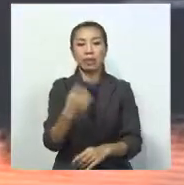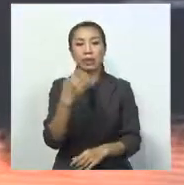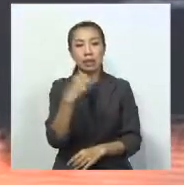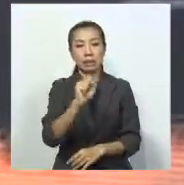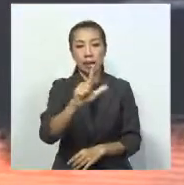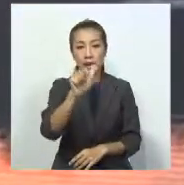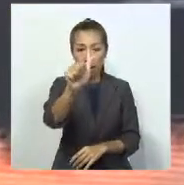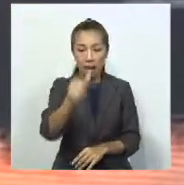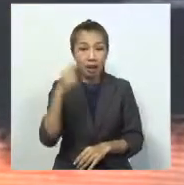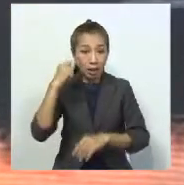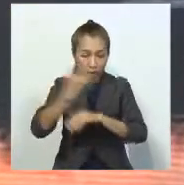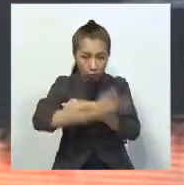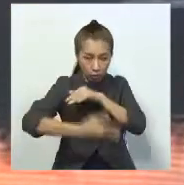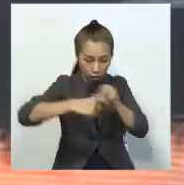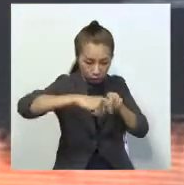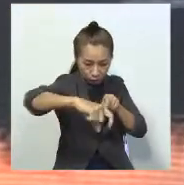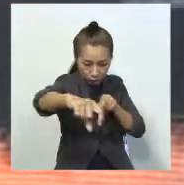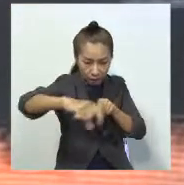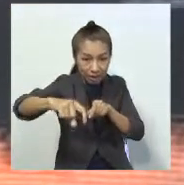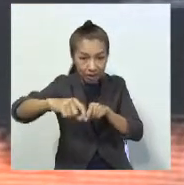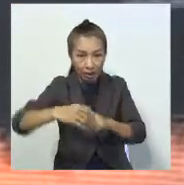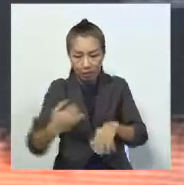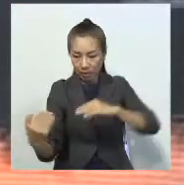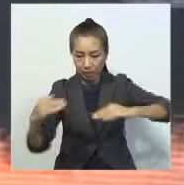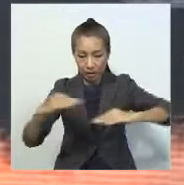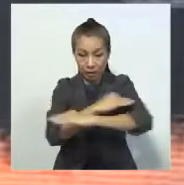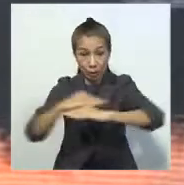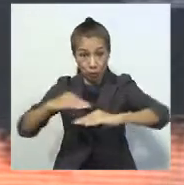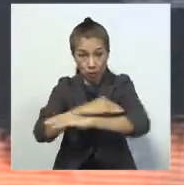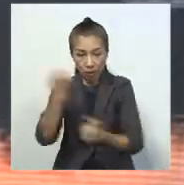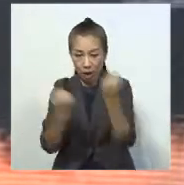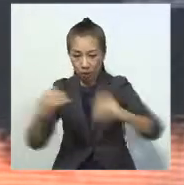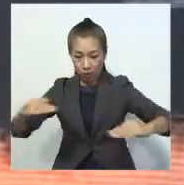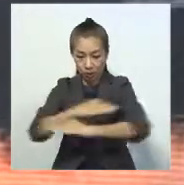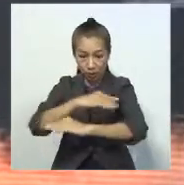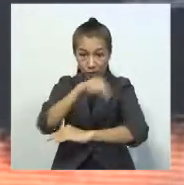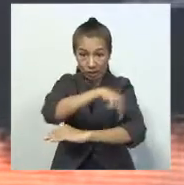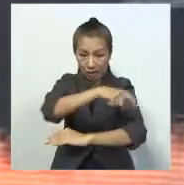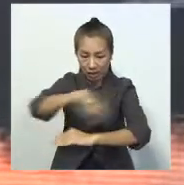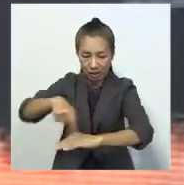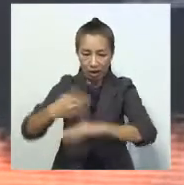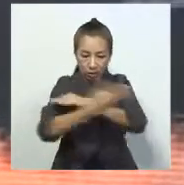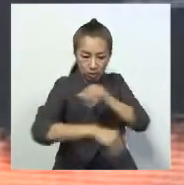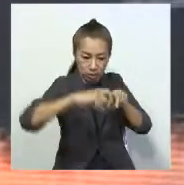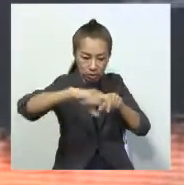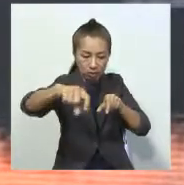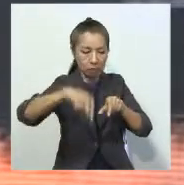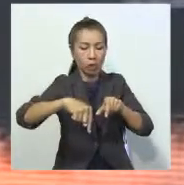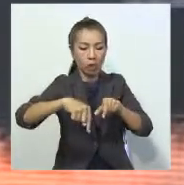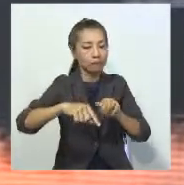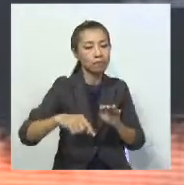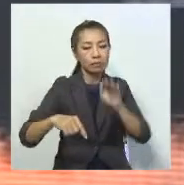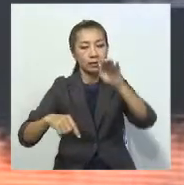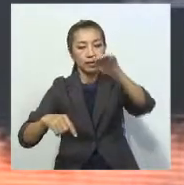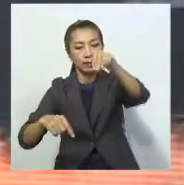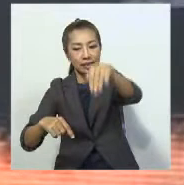ทางรถไฟที่จุดตัดบนถนนเพื่อให้เกิดความปลอดภัยนะคะถือเป็นการเชื่อมโยงการขนส่งทางรางเนื่องจากในอนาคตอัน